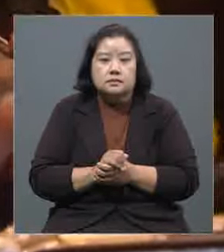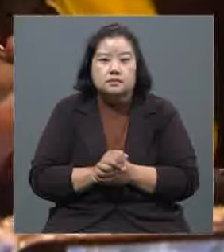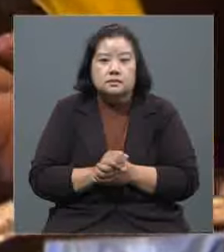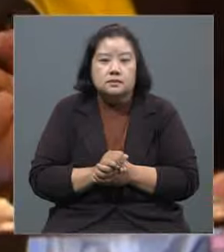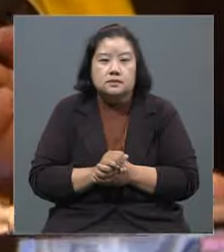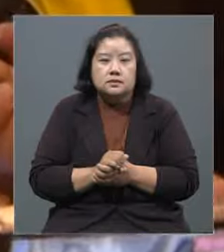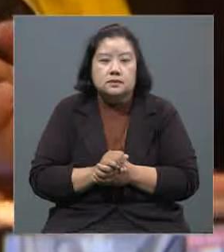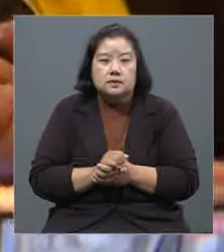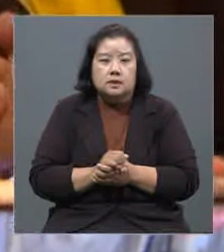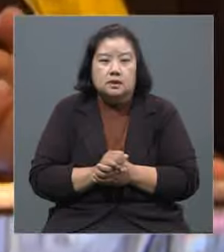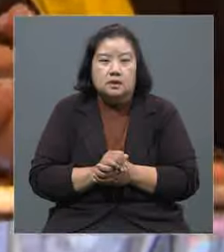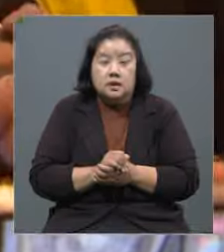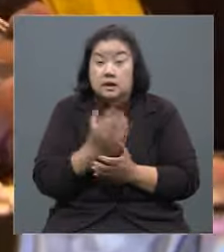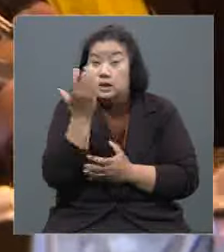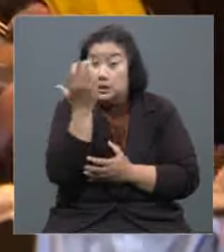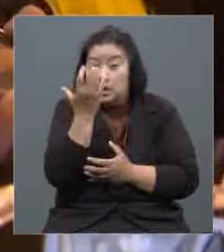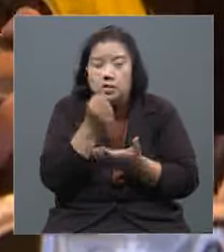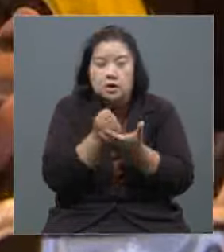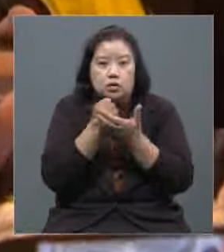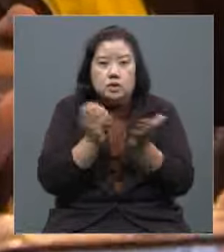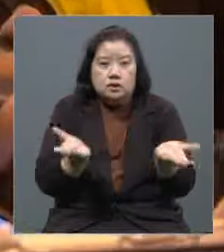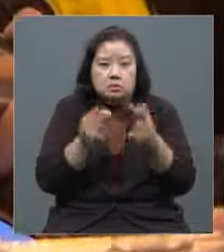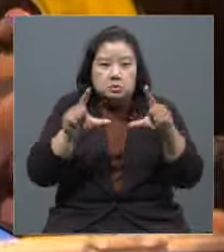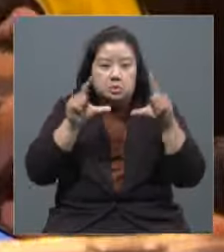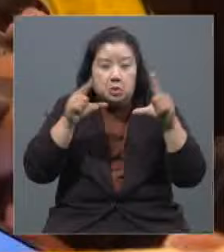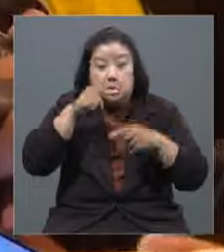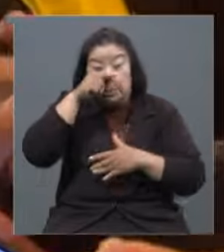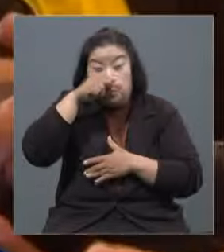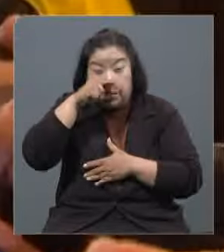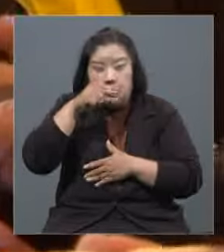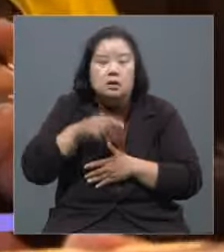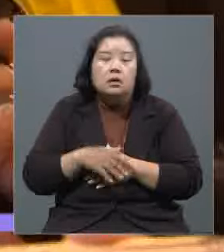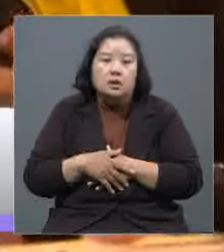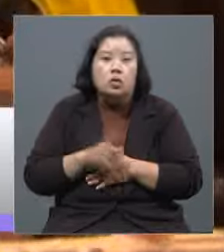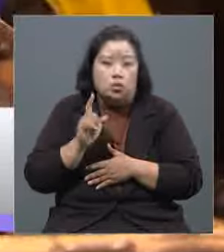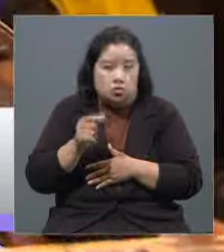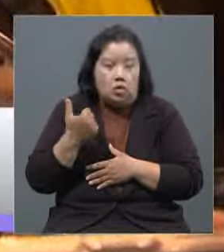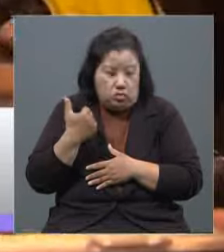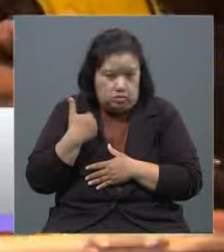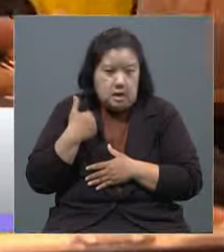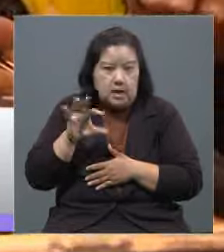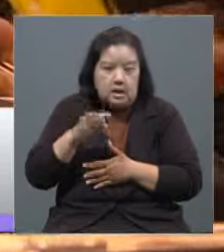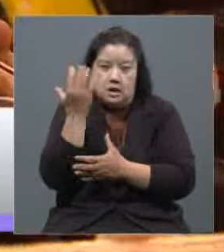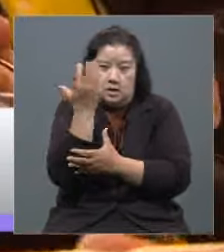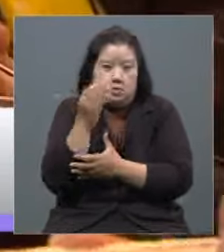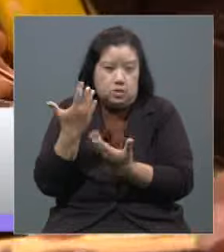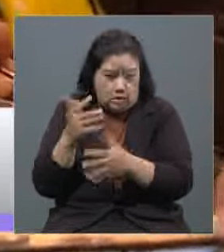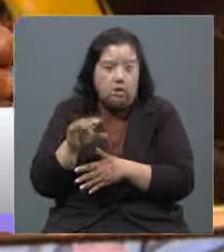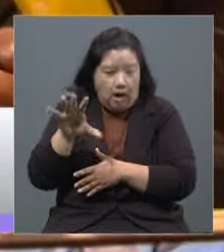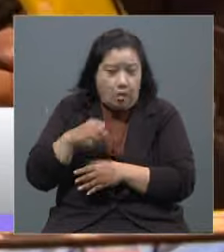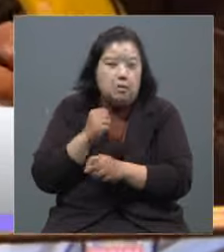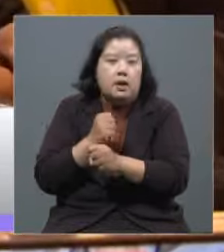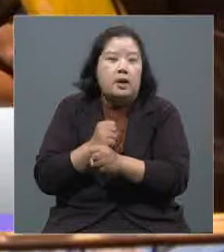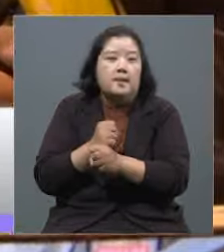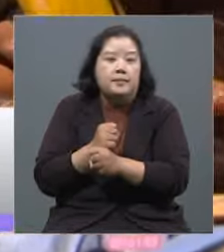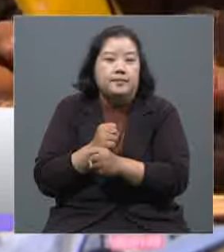เรื่องทีวีซอฟต์พาวเวอร์เนี่ยจะเป็นการใช้ทรัพยากรที่เรามีอยู่แล้วยูทิไลซ์ให้เกิดประโยชน์สูงสุดใน